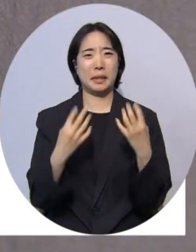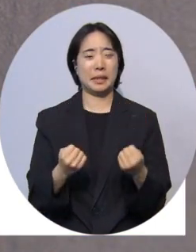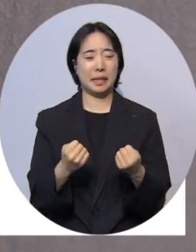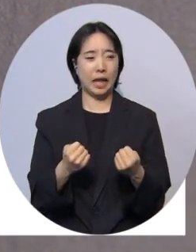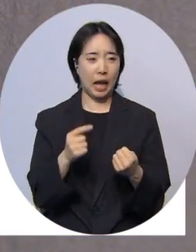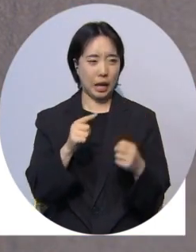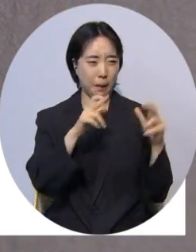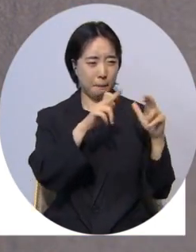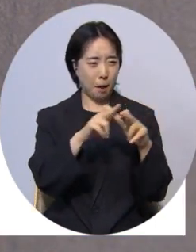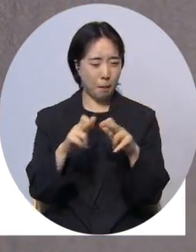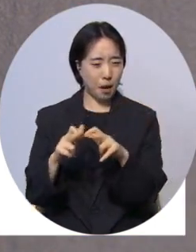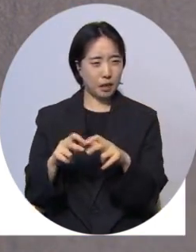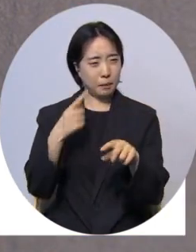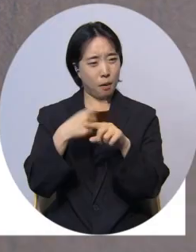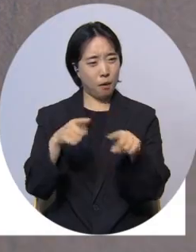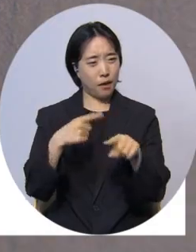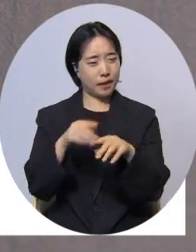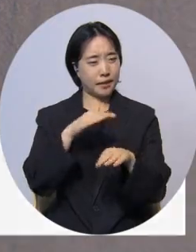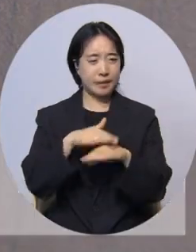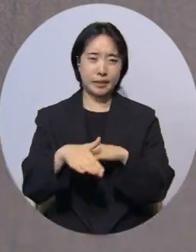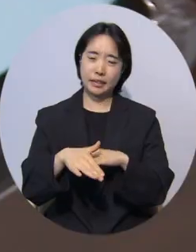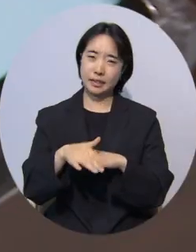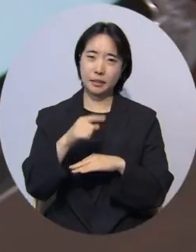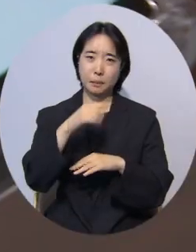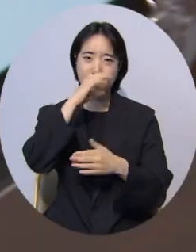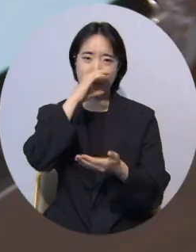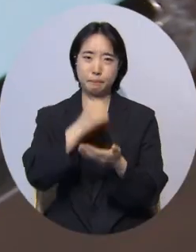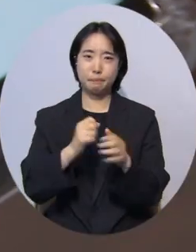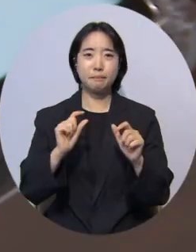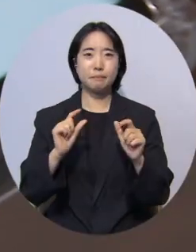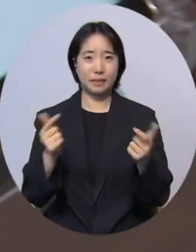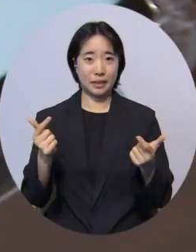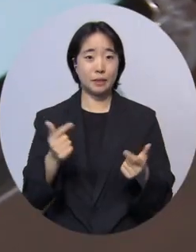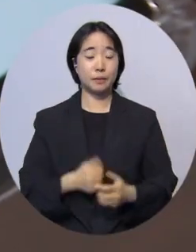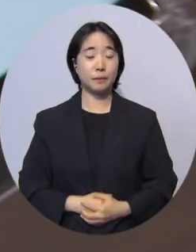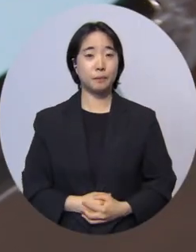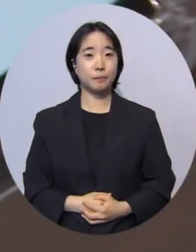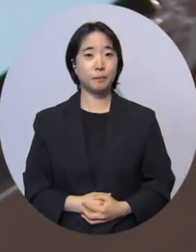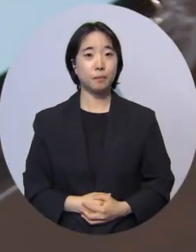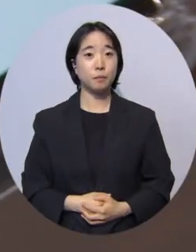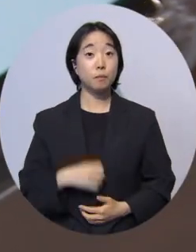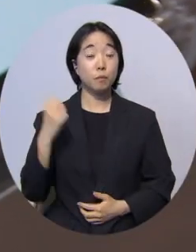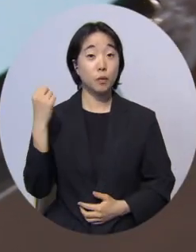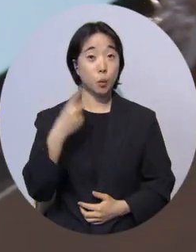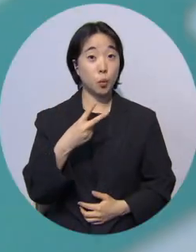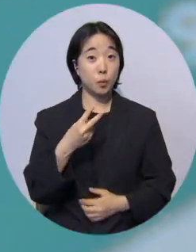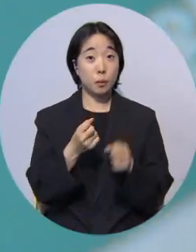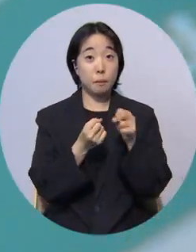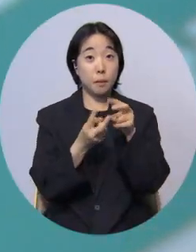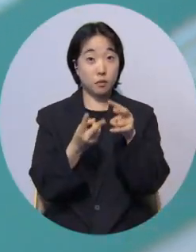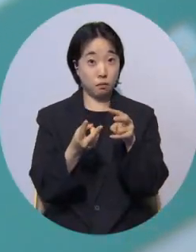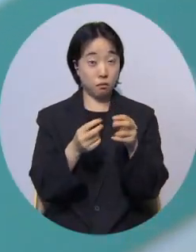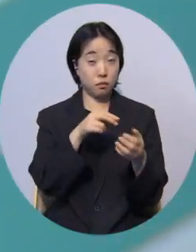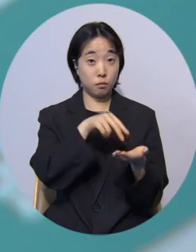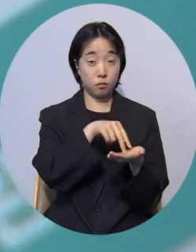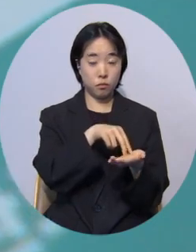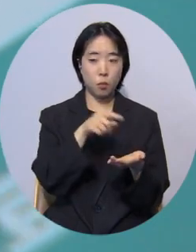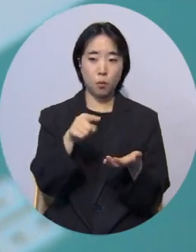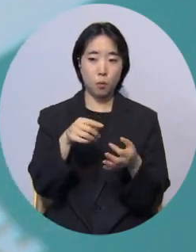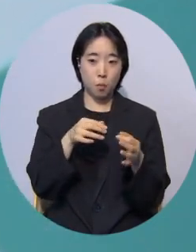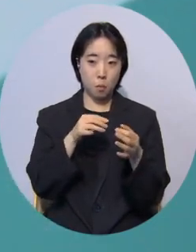시스템에 대한 개선이 필요하다고 밝혔습니다 또한 배달 플랫폼이 고객 후기를 임의로 삭제하는 등